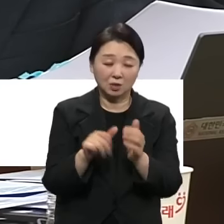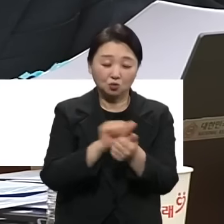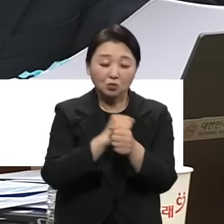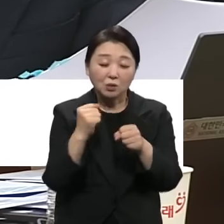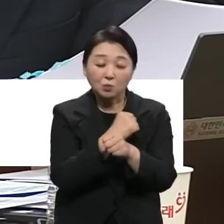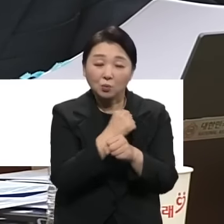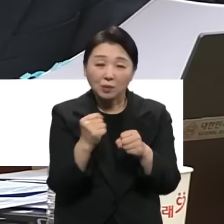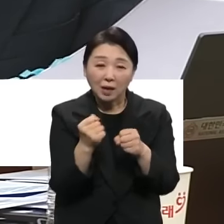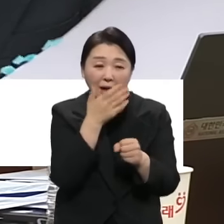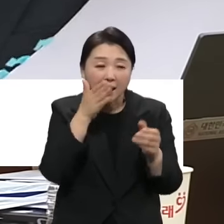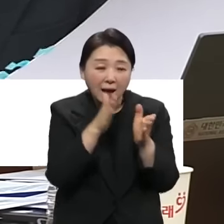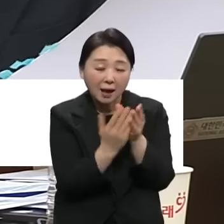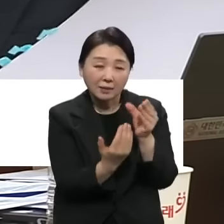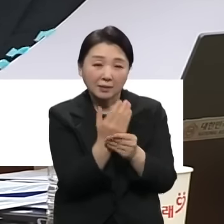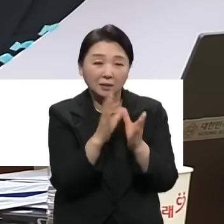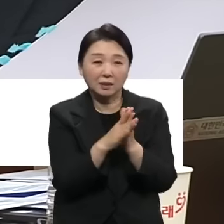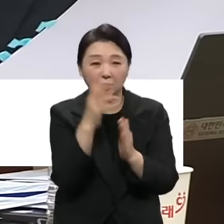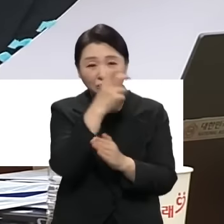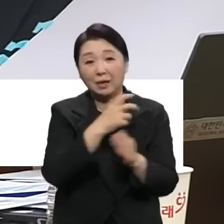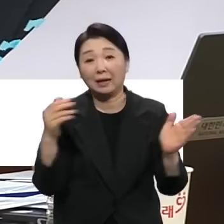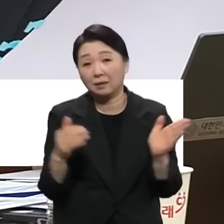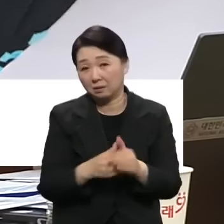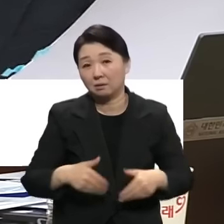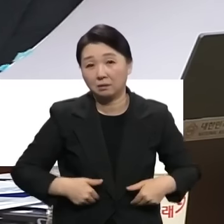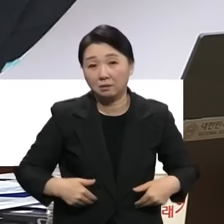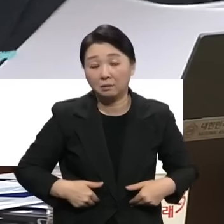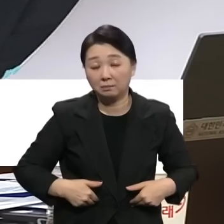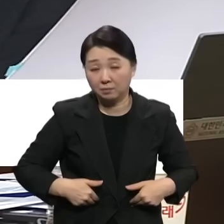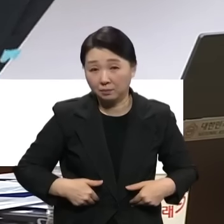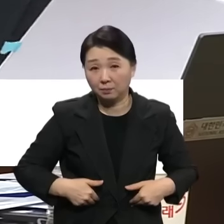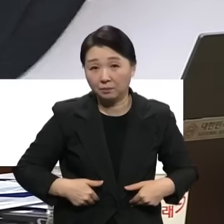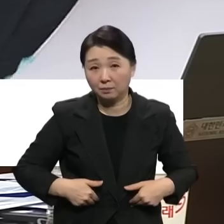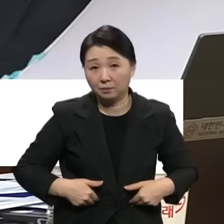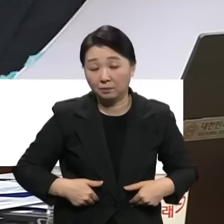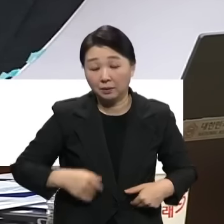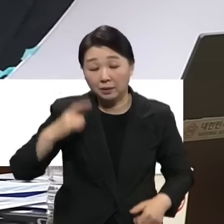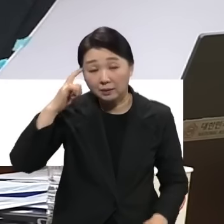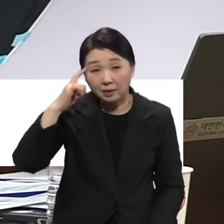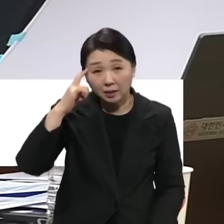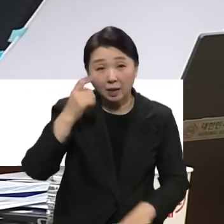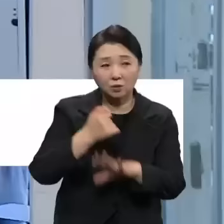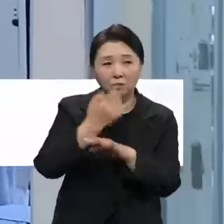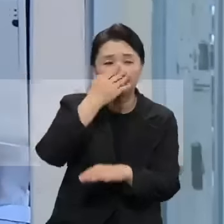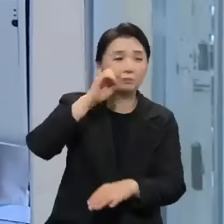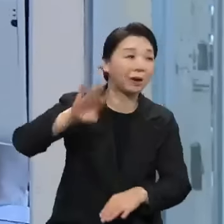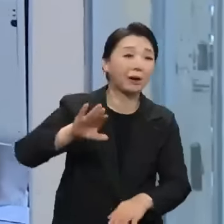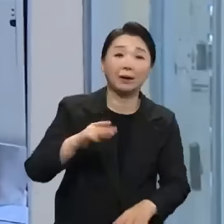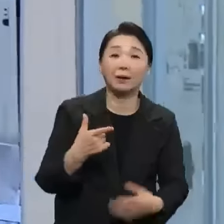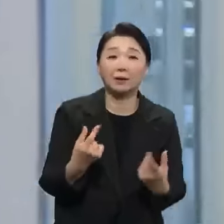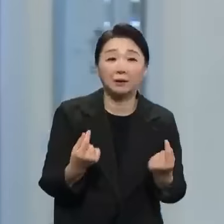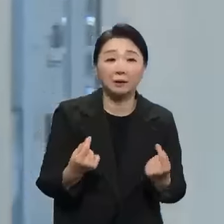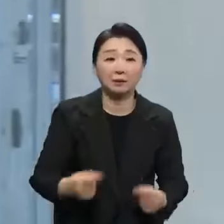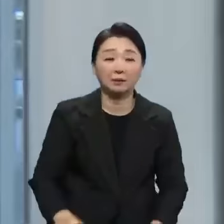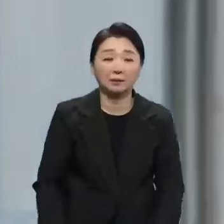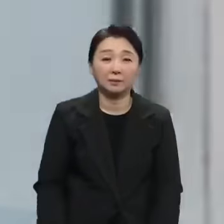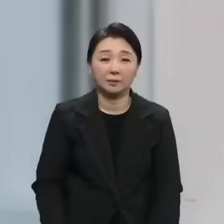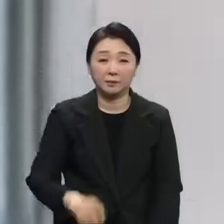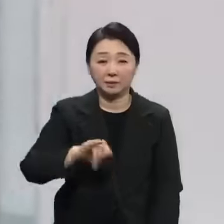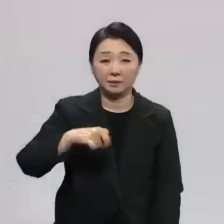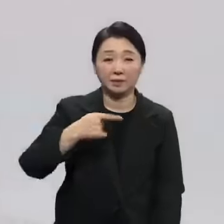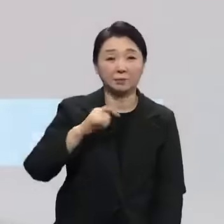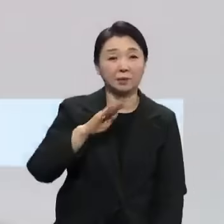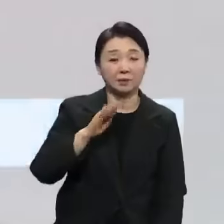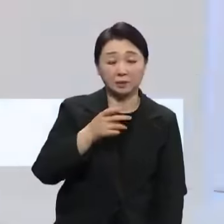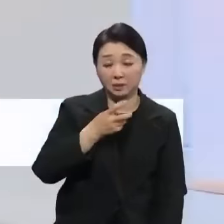조작 사건의 수사가 종결될 수 있다. 라고 하는 의견이 있는데 묵살되고 있다. 그런데 JTBC 취재